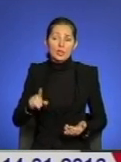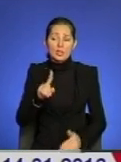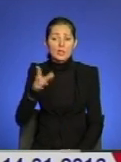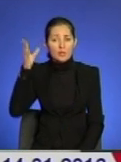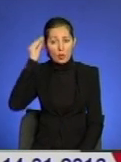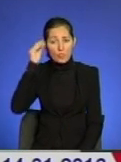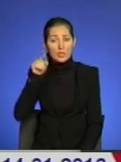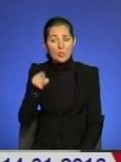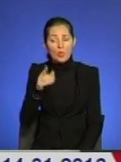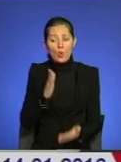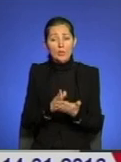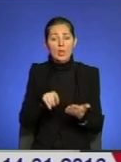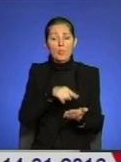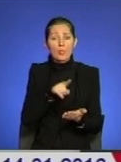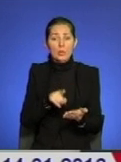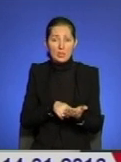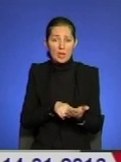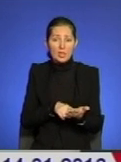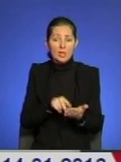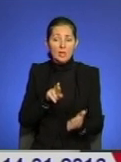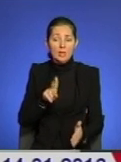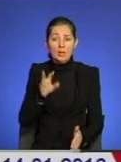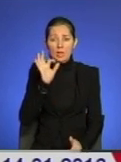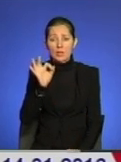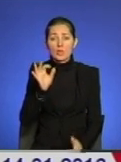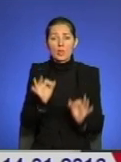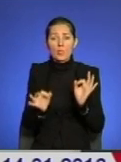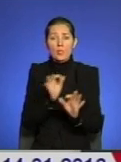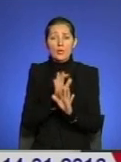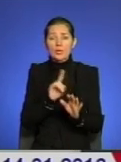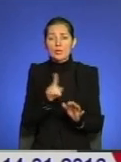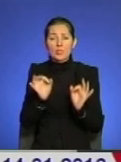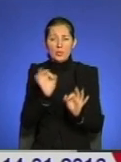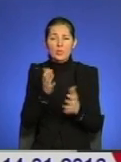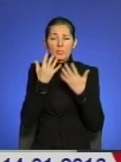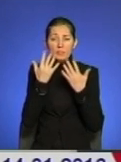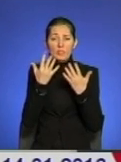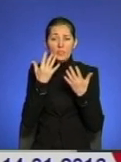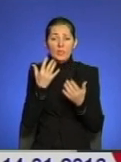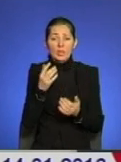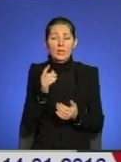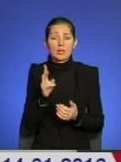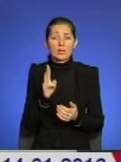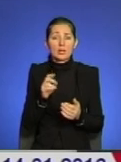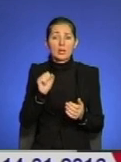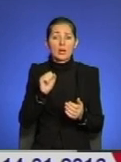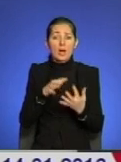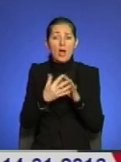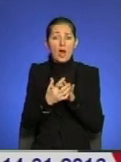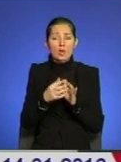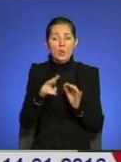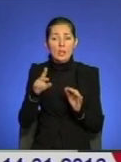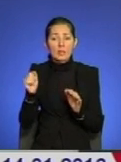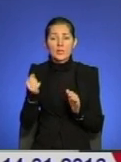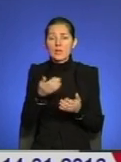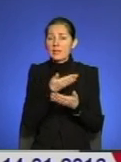того є питання природнього чи неприродного запаху. В ТОВ «Агроланівці» відсутні дозволи на